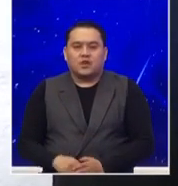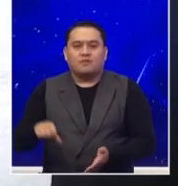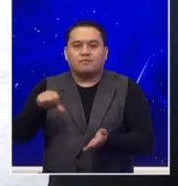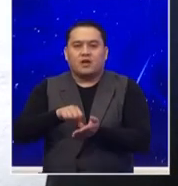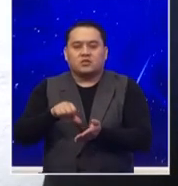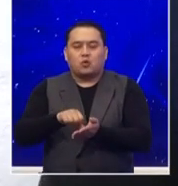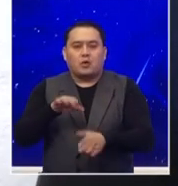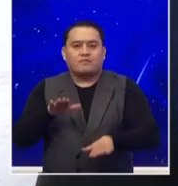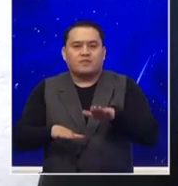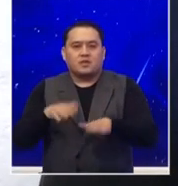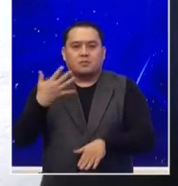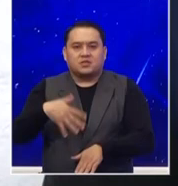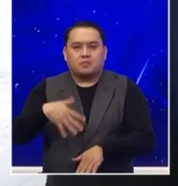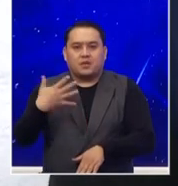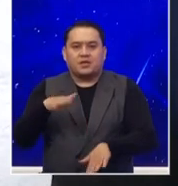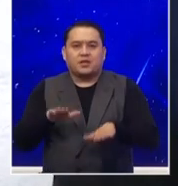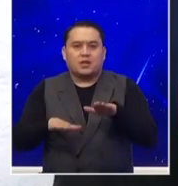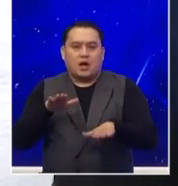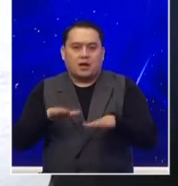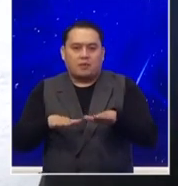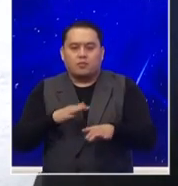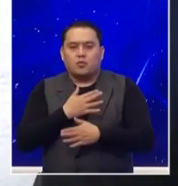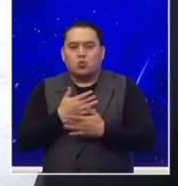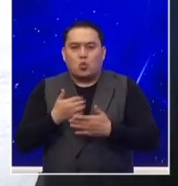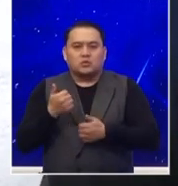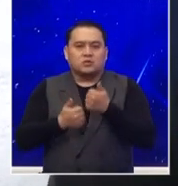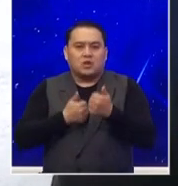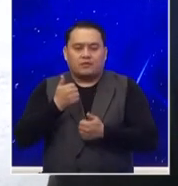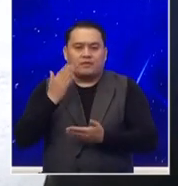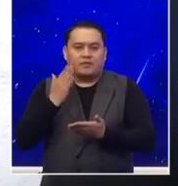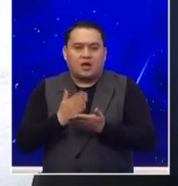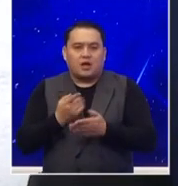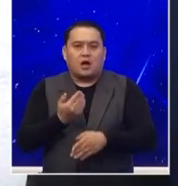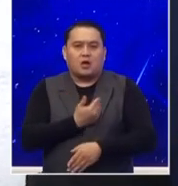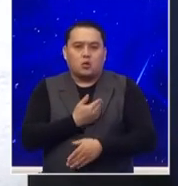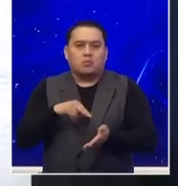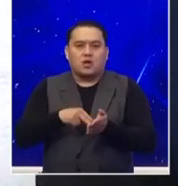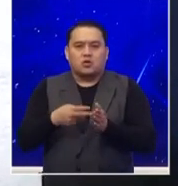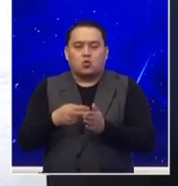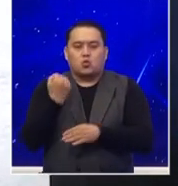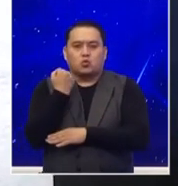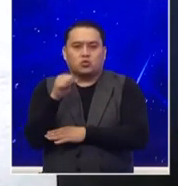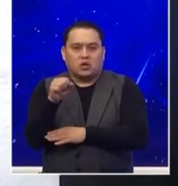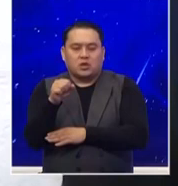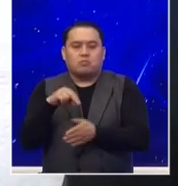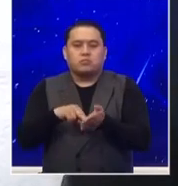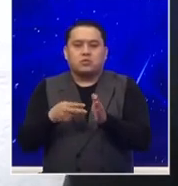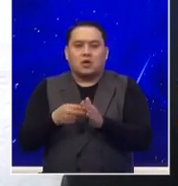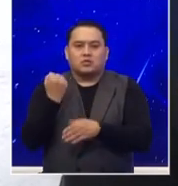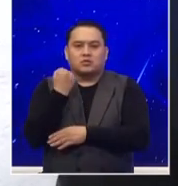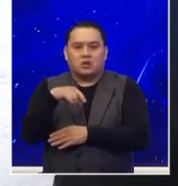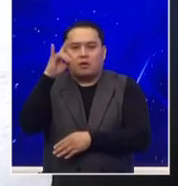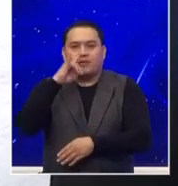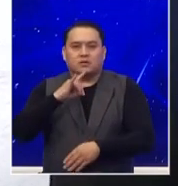Выступаю в весовой категории 55 килограммов. Есть много престижных соревнований, в которых я планирую выиграть. Сейчас в планах выиграть